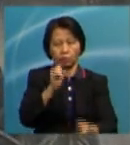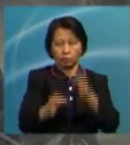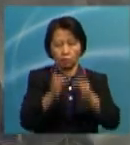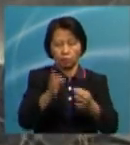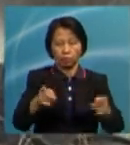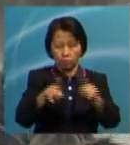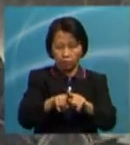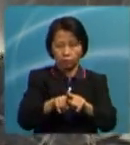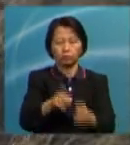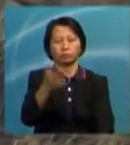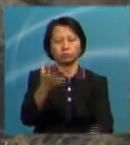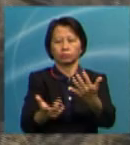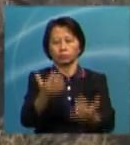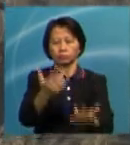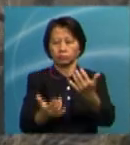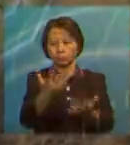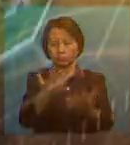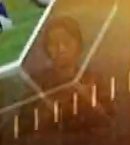seumpama